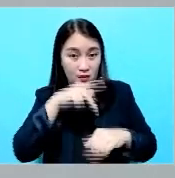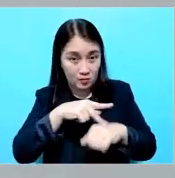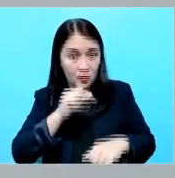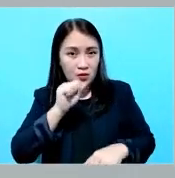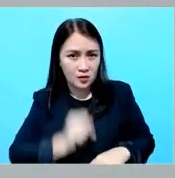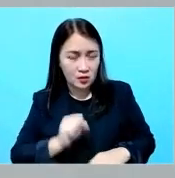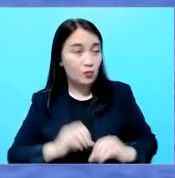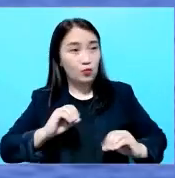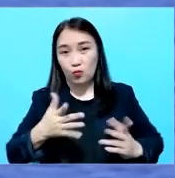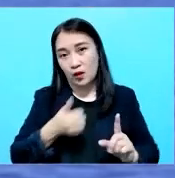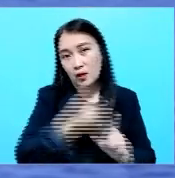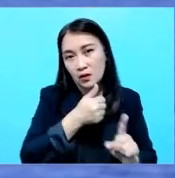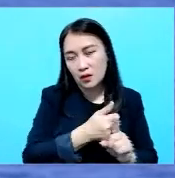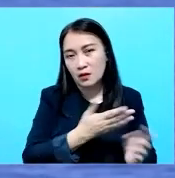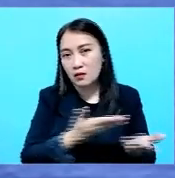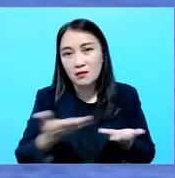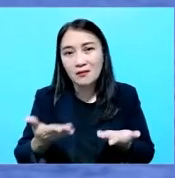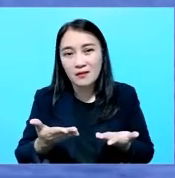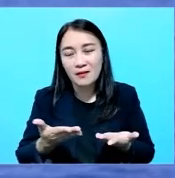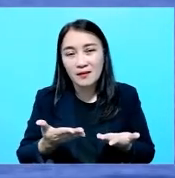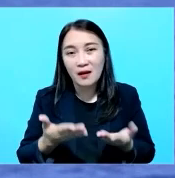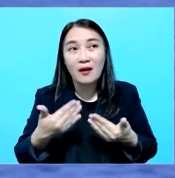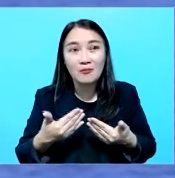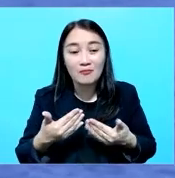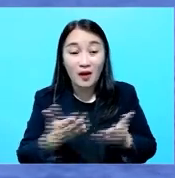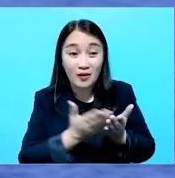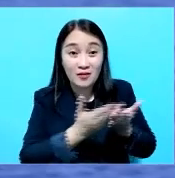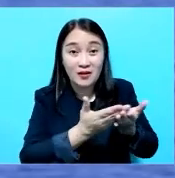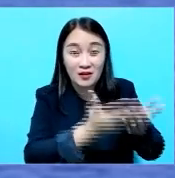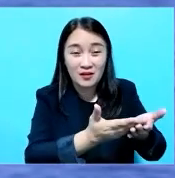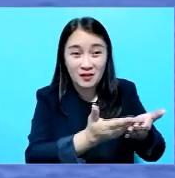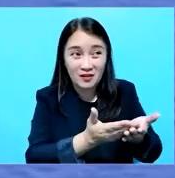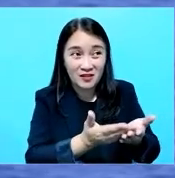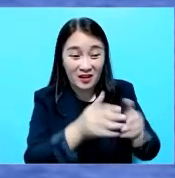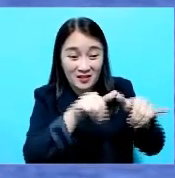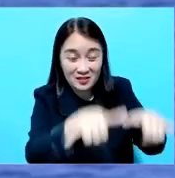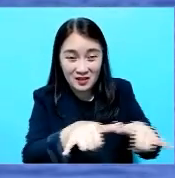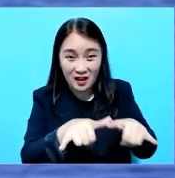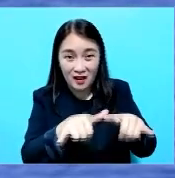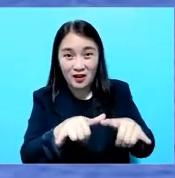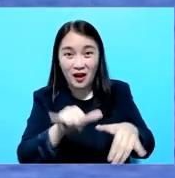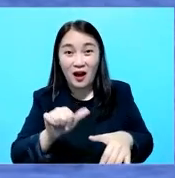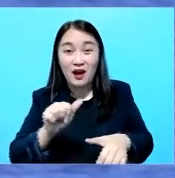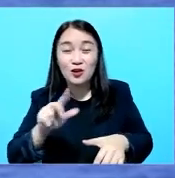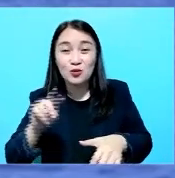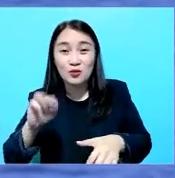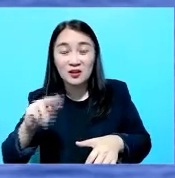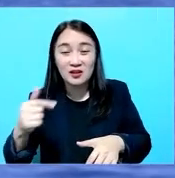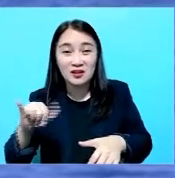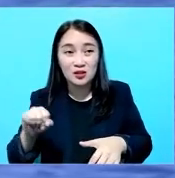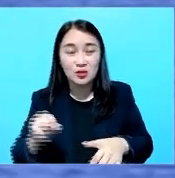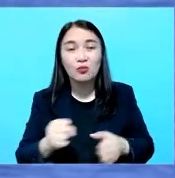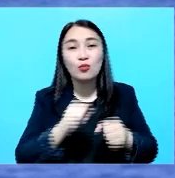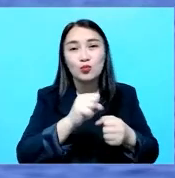tuturing na pag-atake ang pagporma ng Chinese militia vessels sa Ayungin Shoal. Tingin ni Banlawi, alam ng China na pag umatake sila,